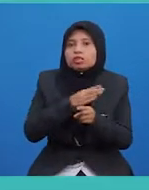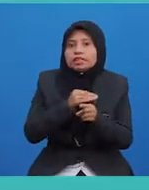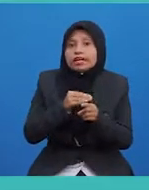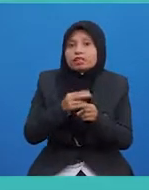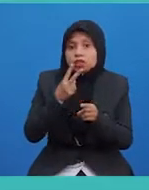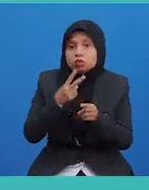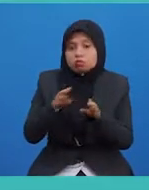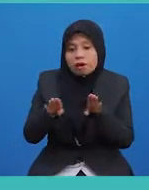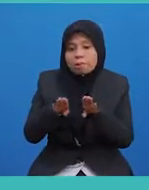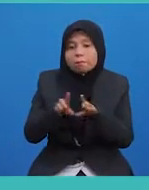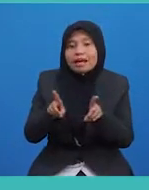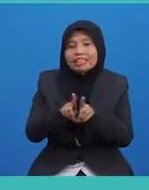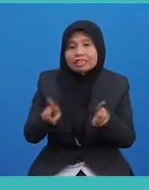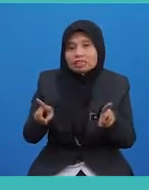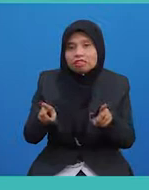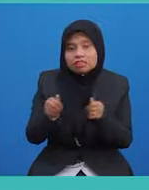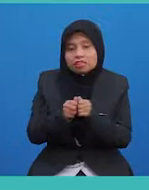penulisan sebelum ini.